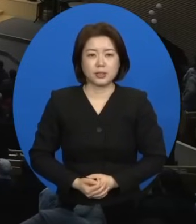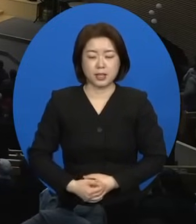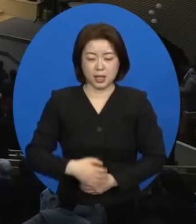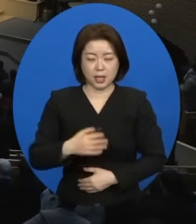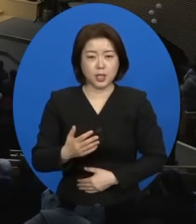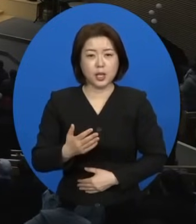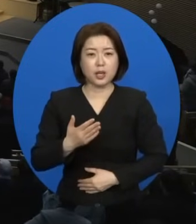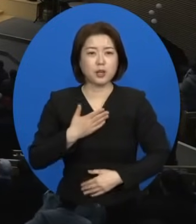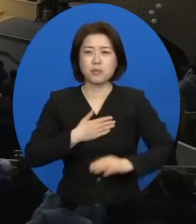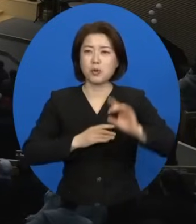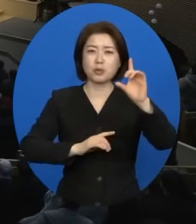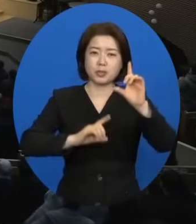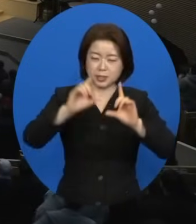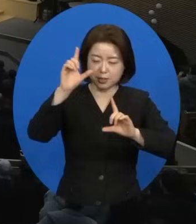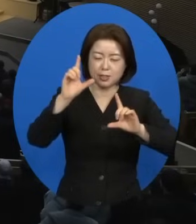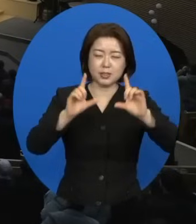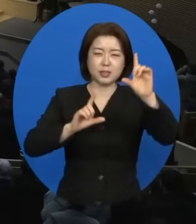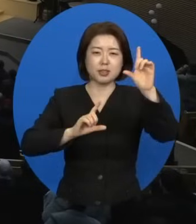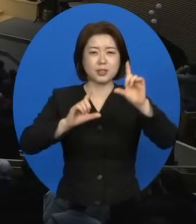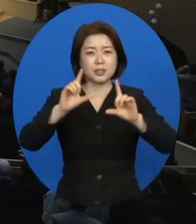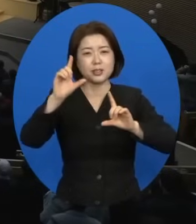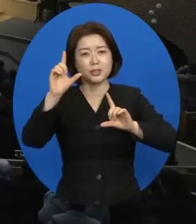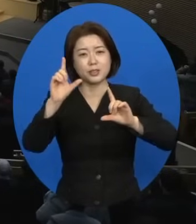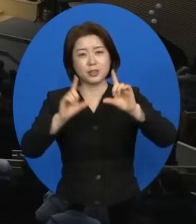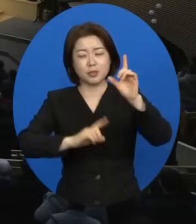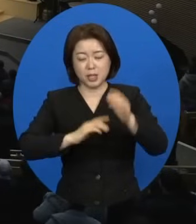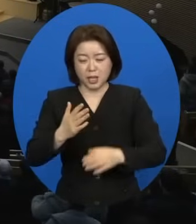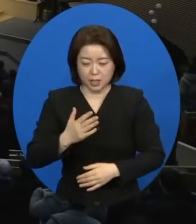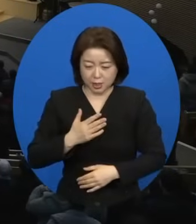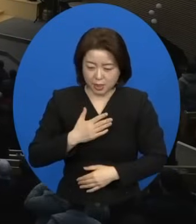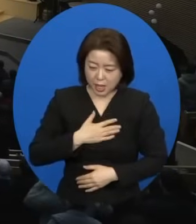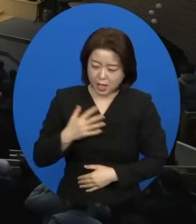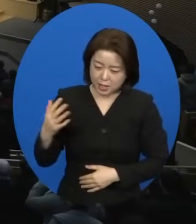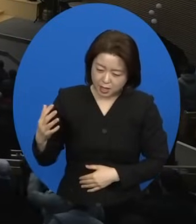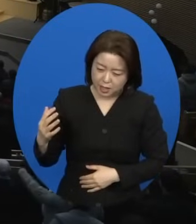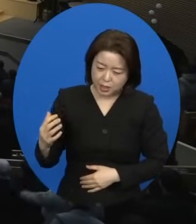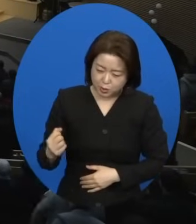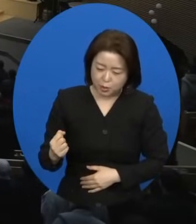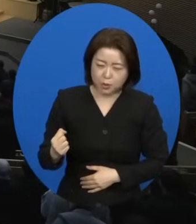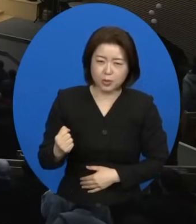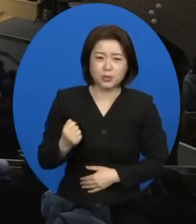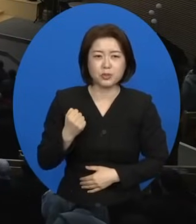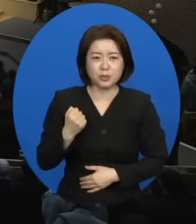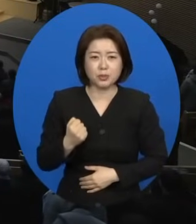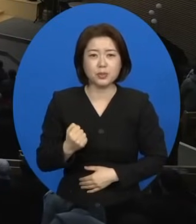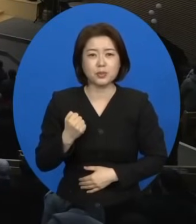모습 의 모습 나의